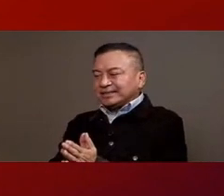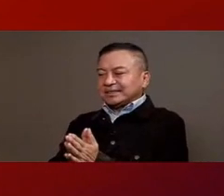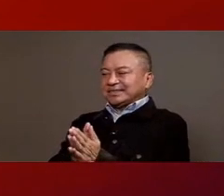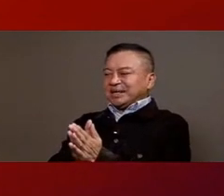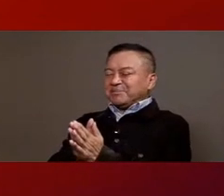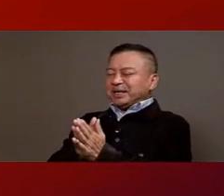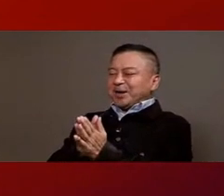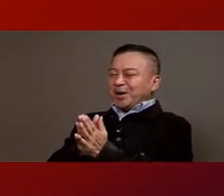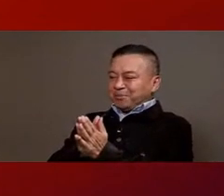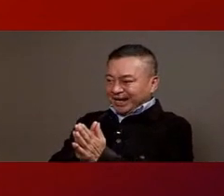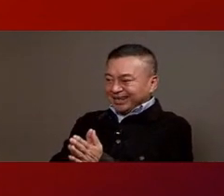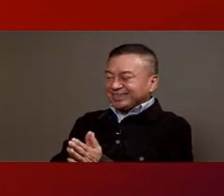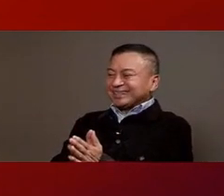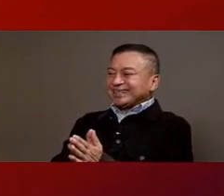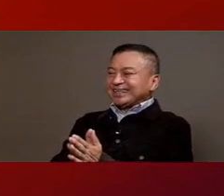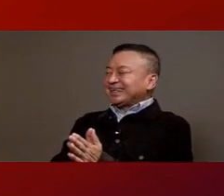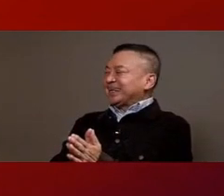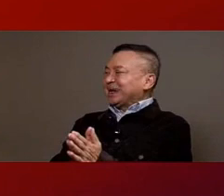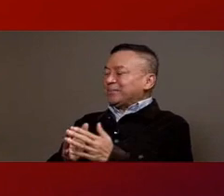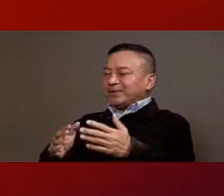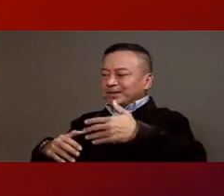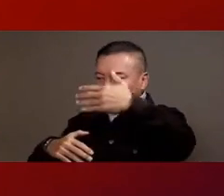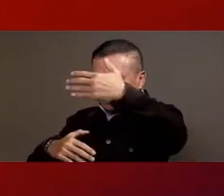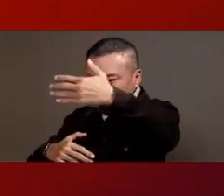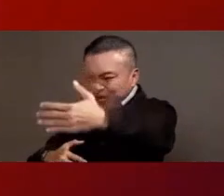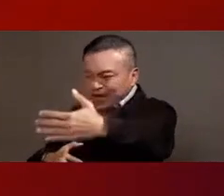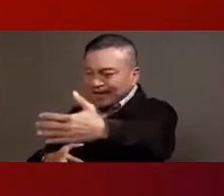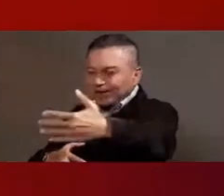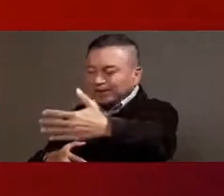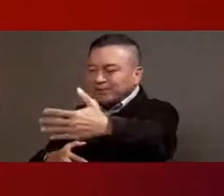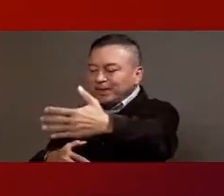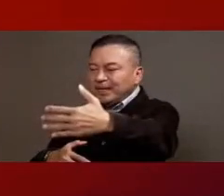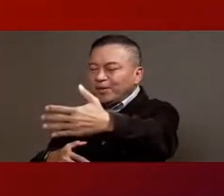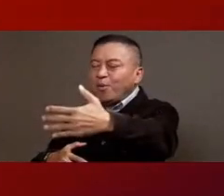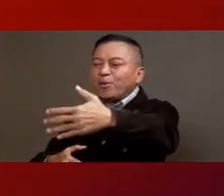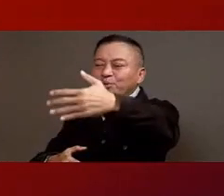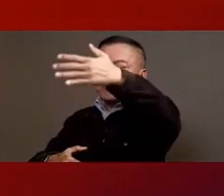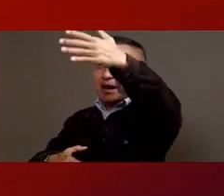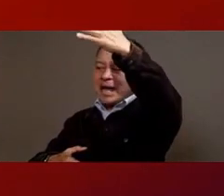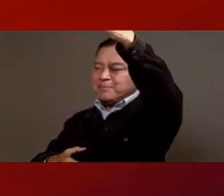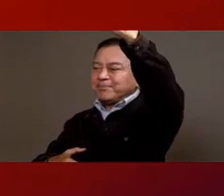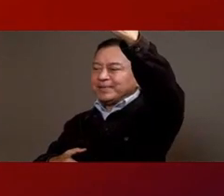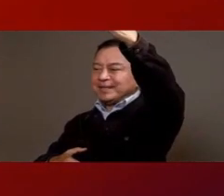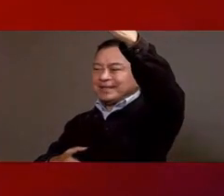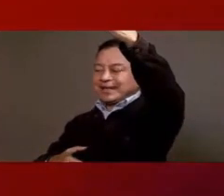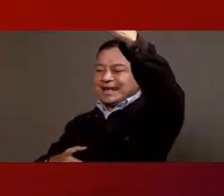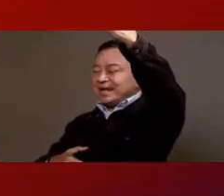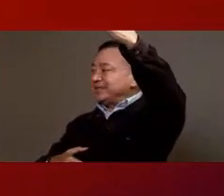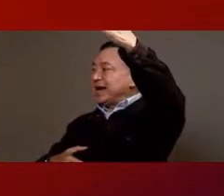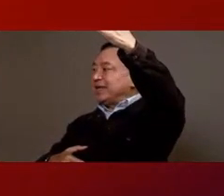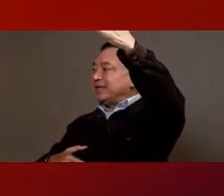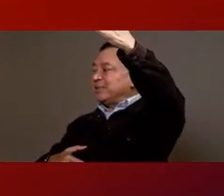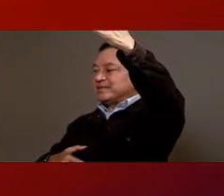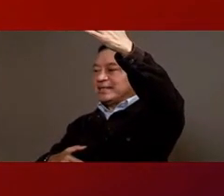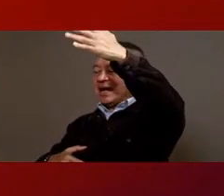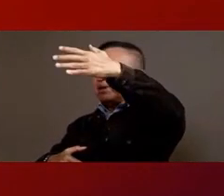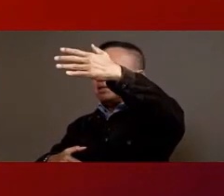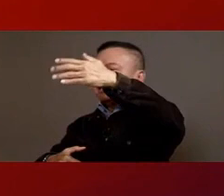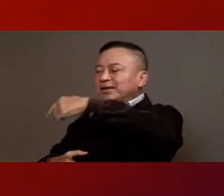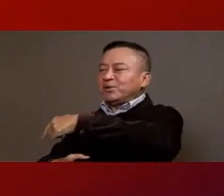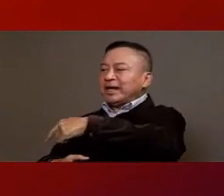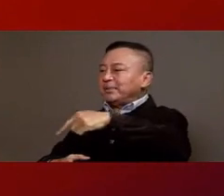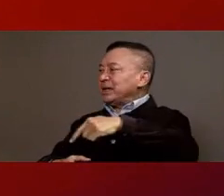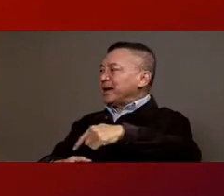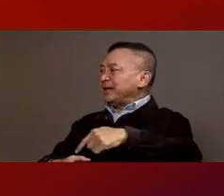อนเตอร์เทนเมนต์คอมเพล็กซ์นะครับแล้วถัดขึ้นไปก็จะมีโอ้โรงแรมขนาดใหญ่เป็นสถาน